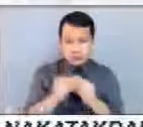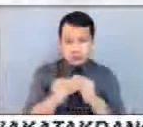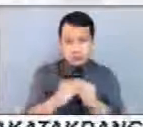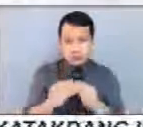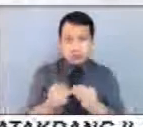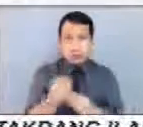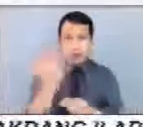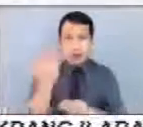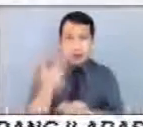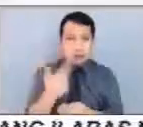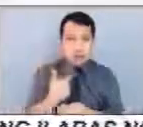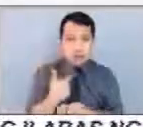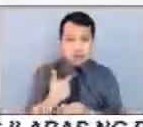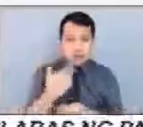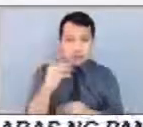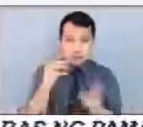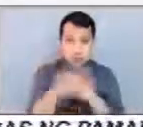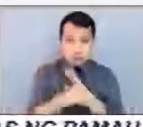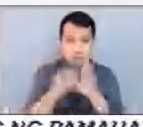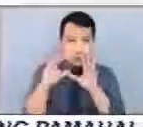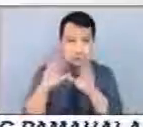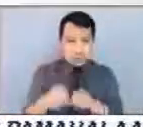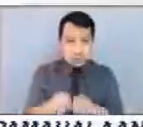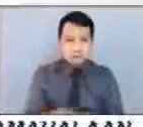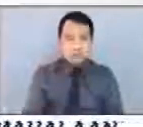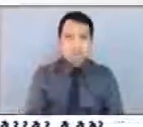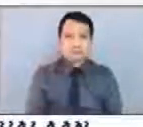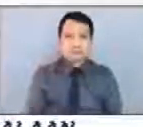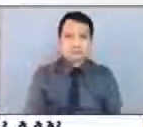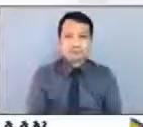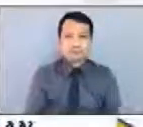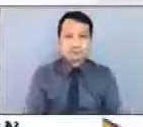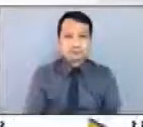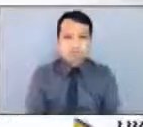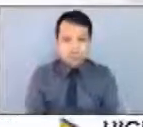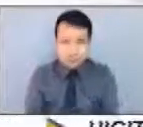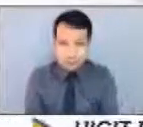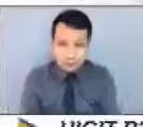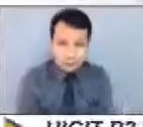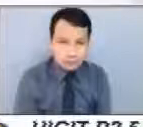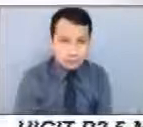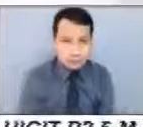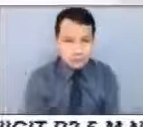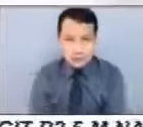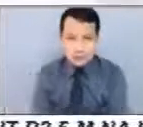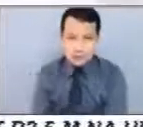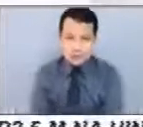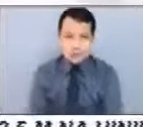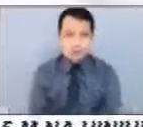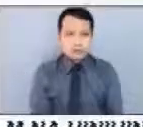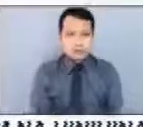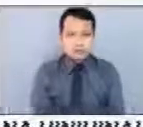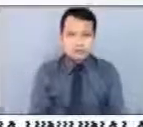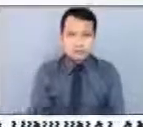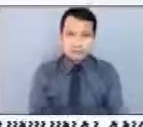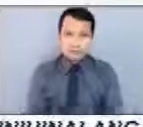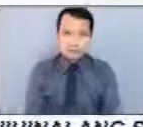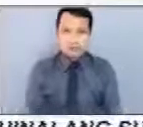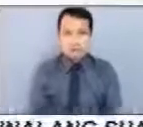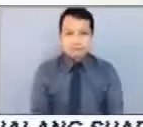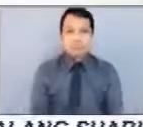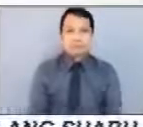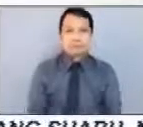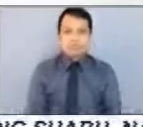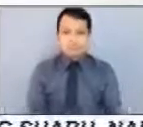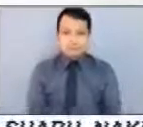personality na nakuhanan nito ng droga. Kalaboso ang isang high-value target matapos ang bypass operation